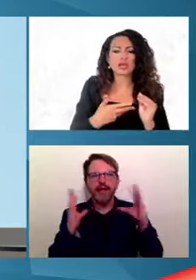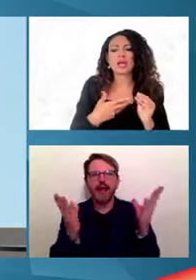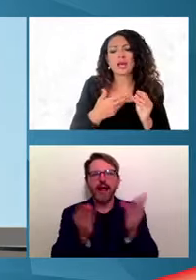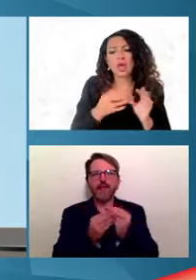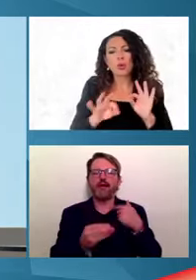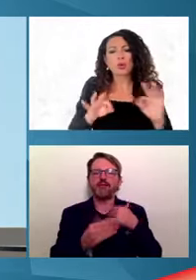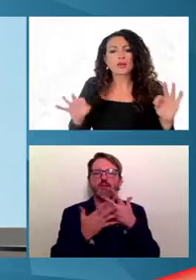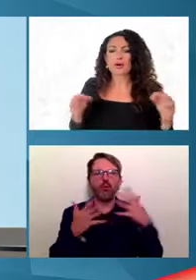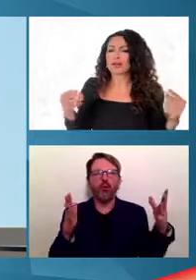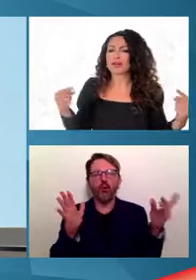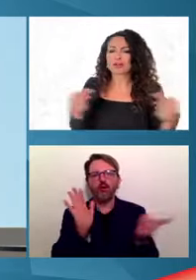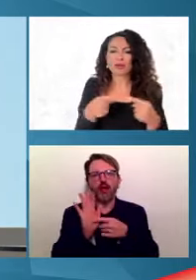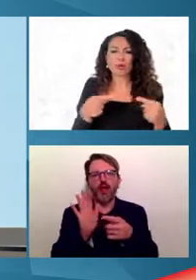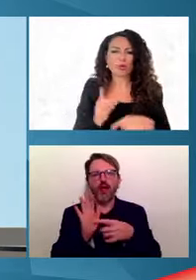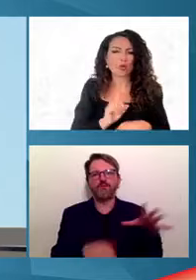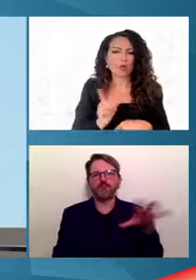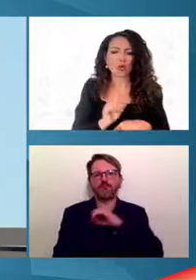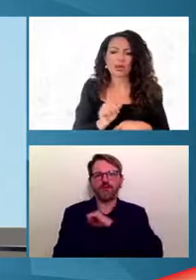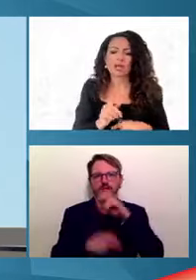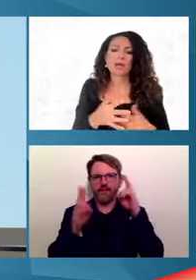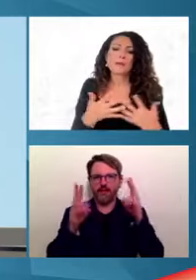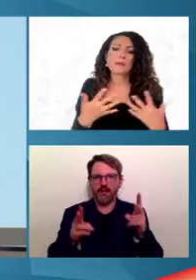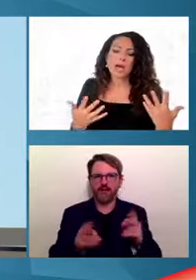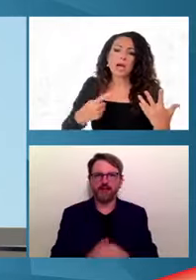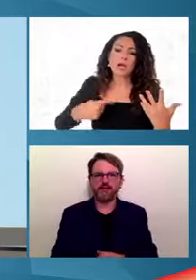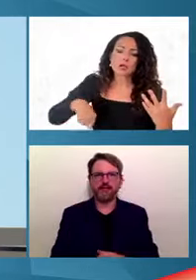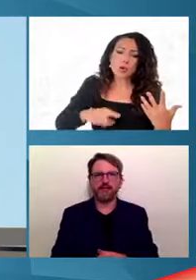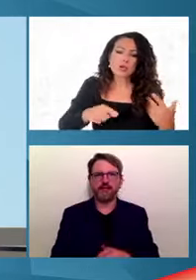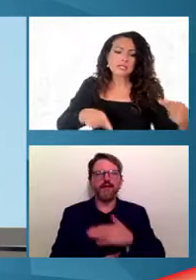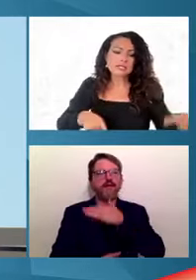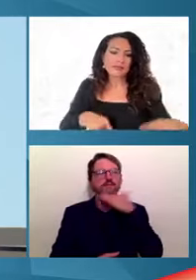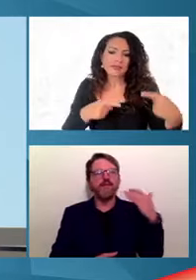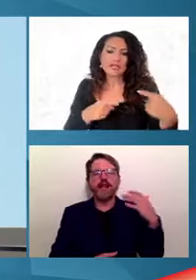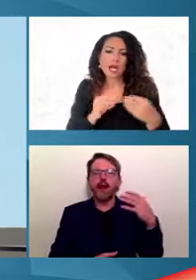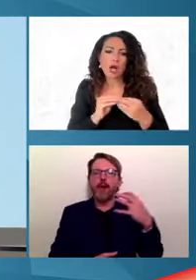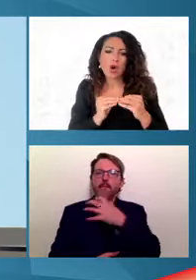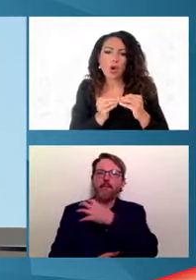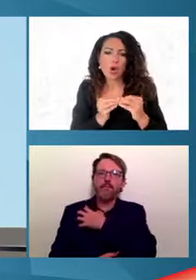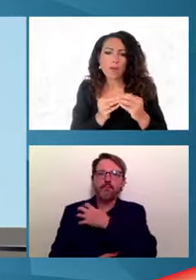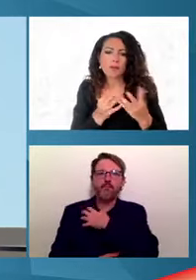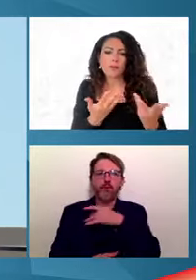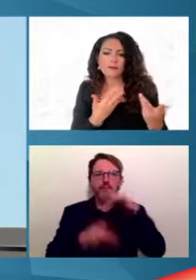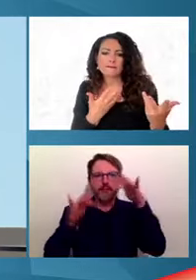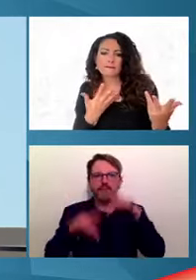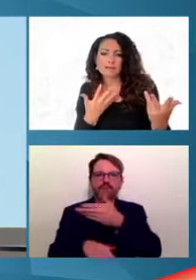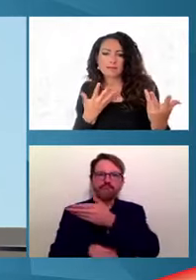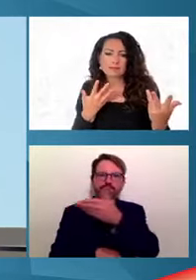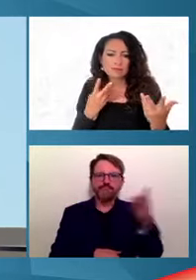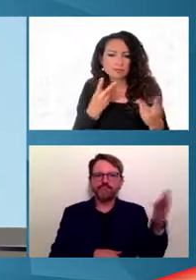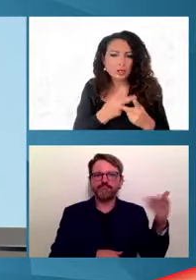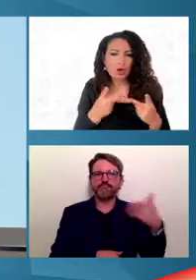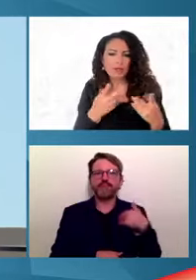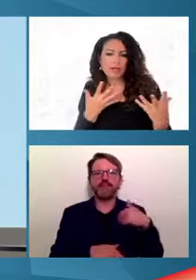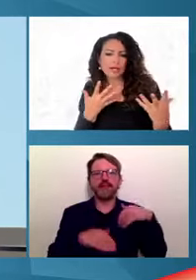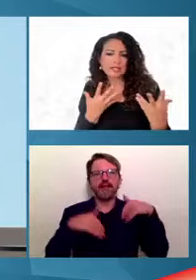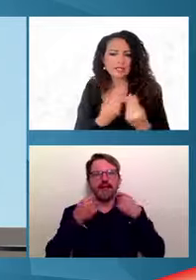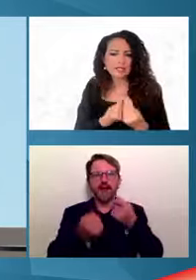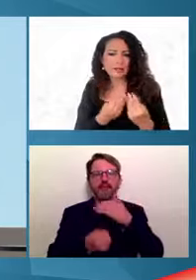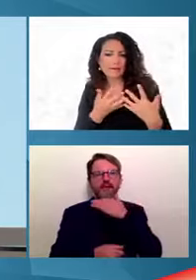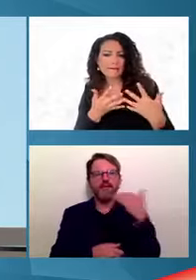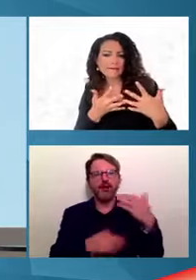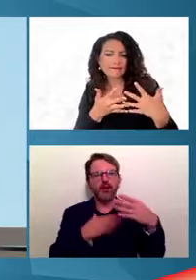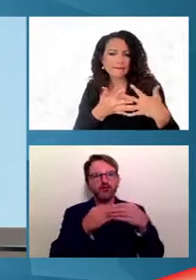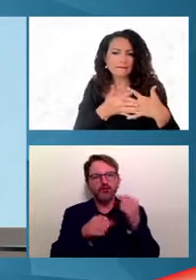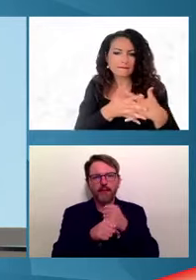Herausforderungen bewältigen können. Es freut mich, dass viele Bürgermeisterinnen und Bürgermeister hier sind. Es gab mit Ihnen intensive Zusammenarbeit, in